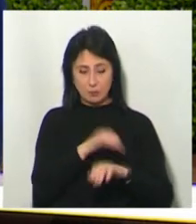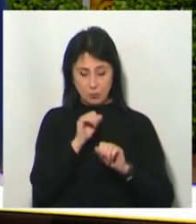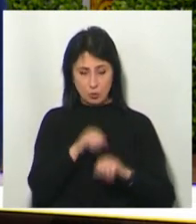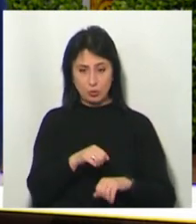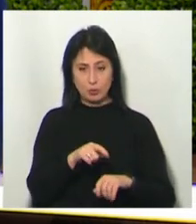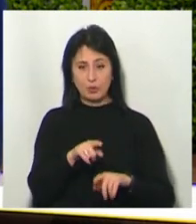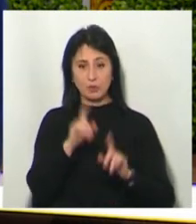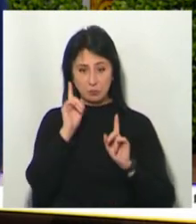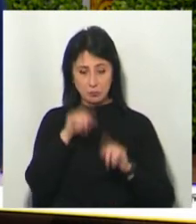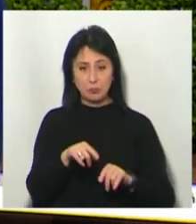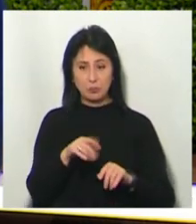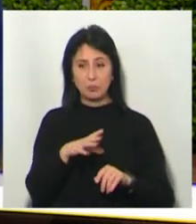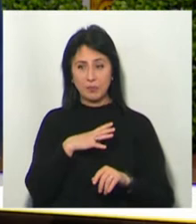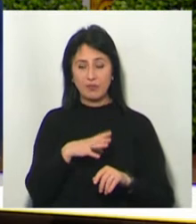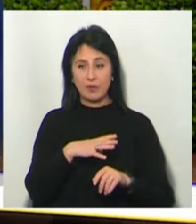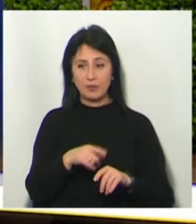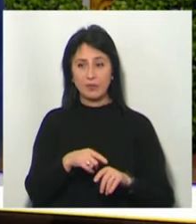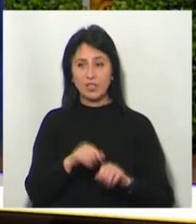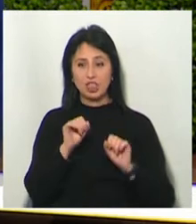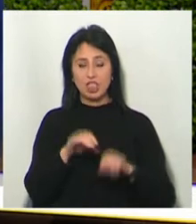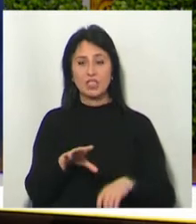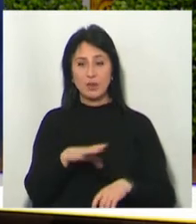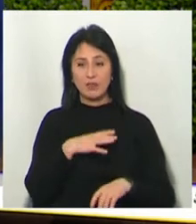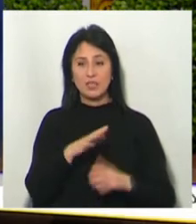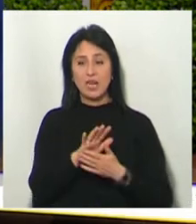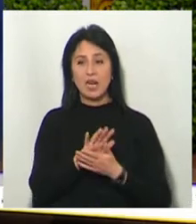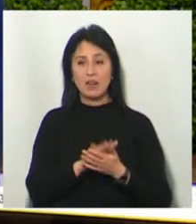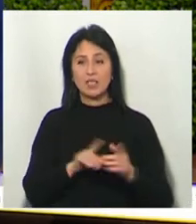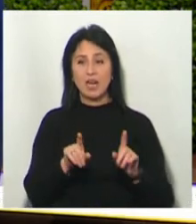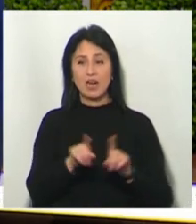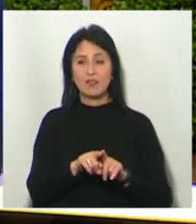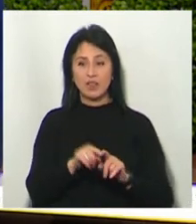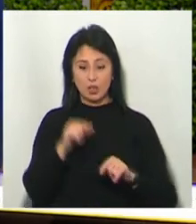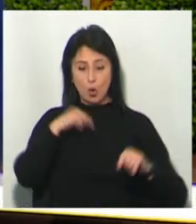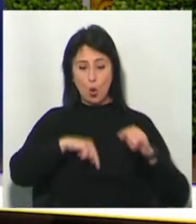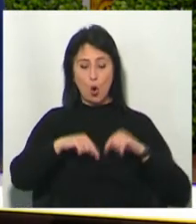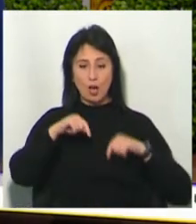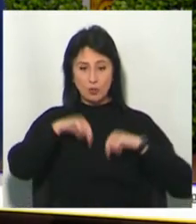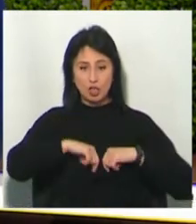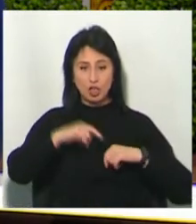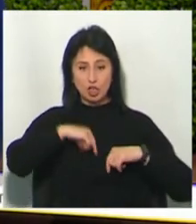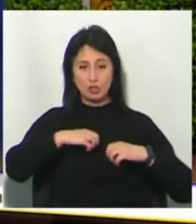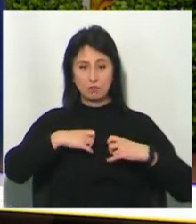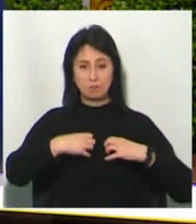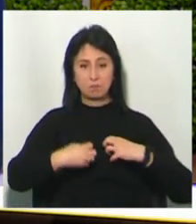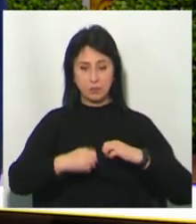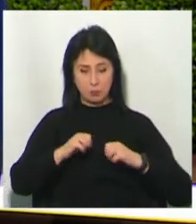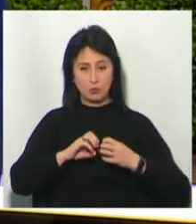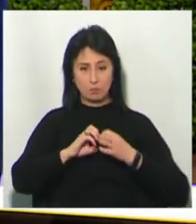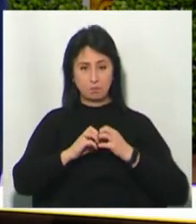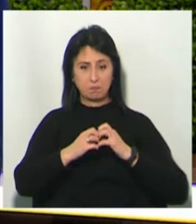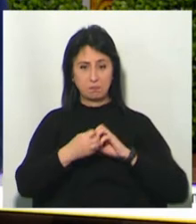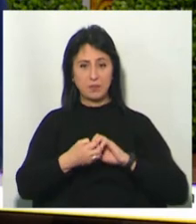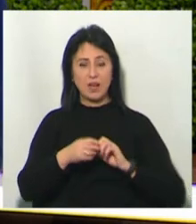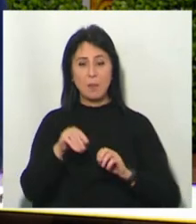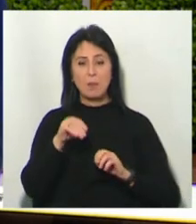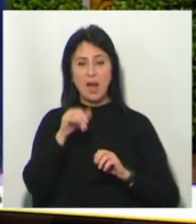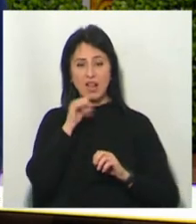და თქვენ წარმოიდგინეთ შეიძლება ეს გაგრძელდეს ასე ვთქვათ შინაგან ორგანოებშიც კი და ყველაზე ხშირია